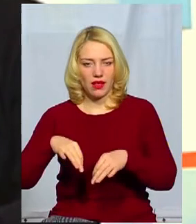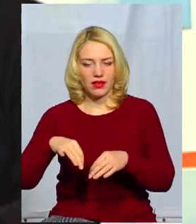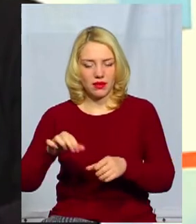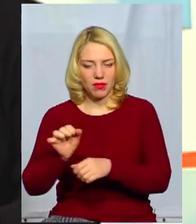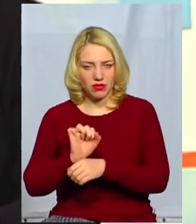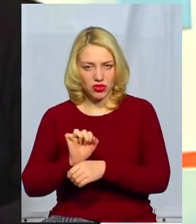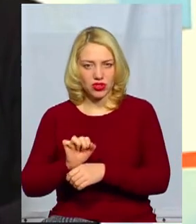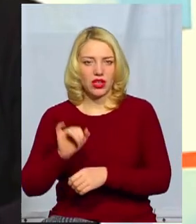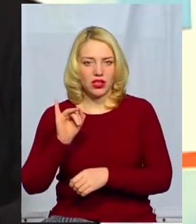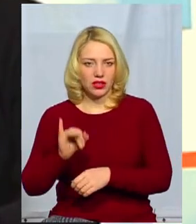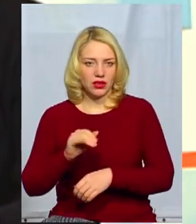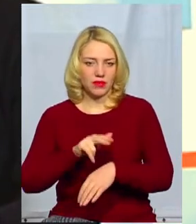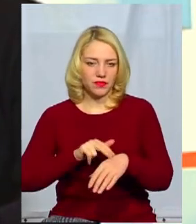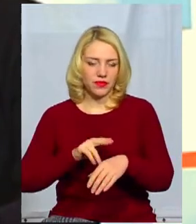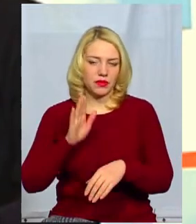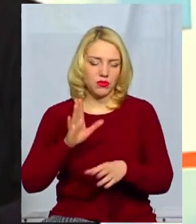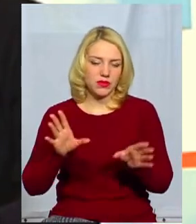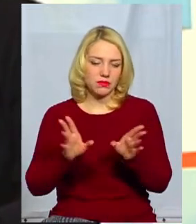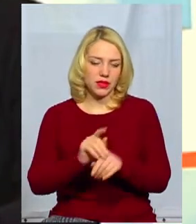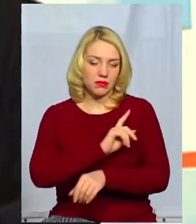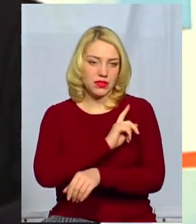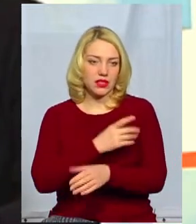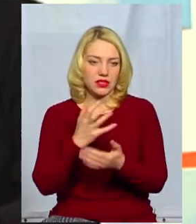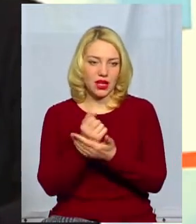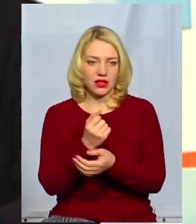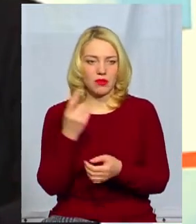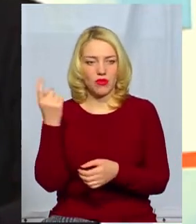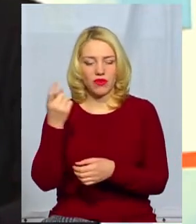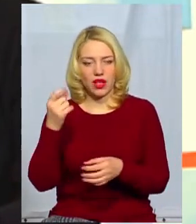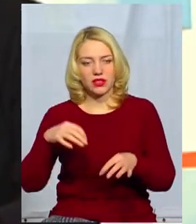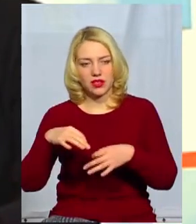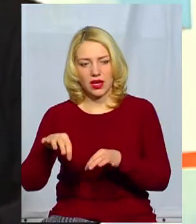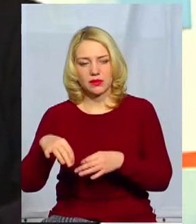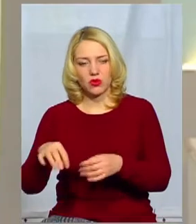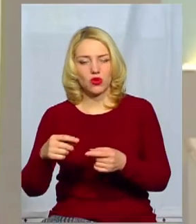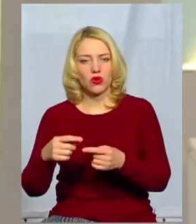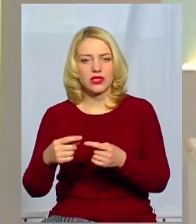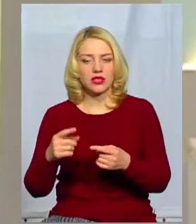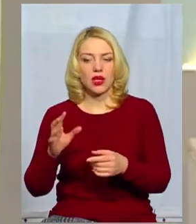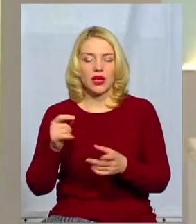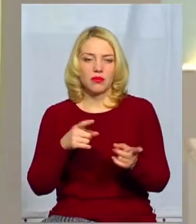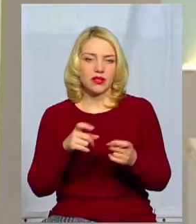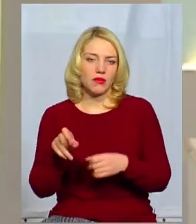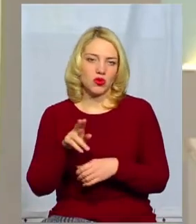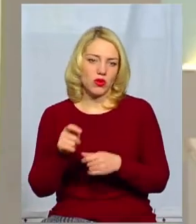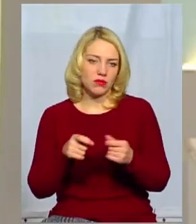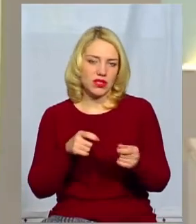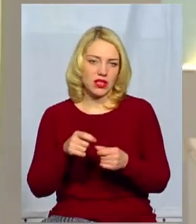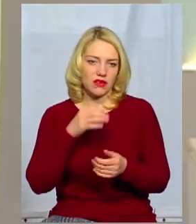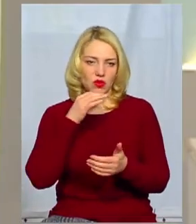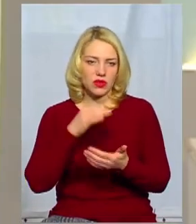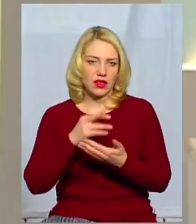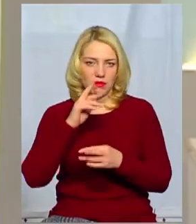і або будемо спільними силами знайдемо власника транспортного засобу та притягнемо його до адміністративної відповідальності за